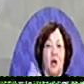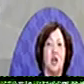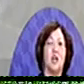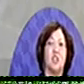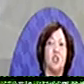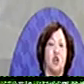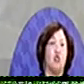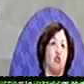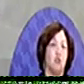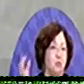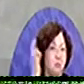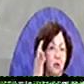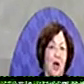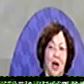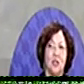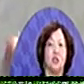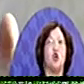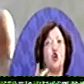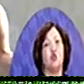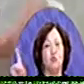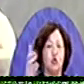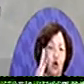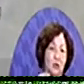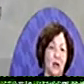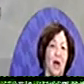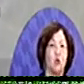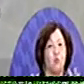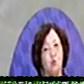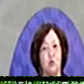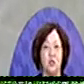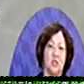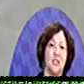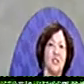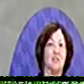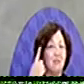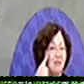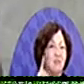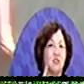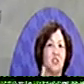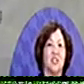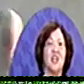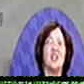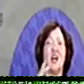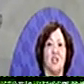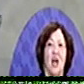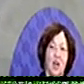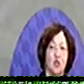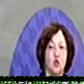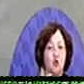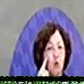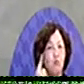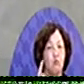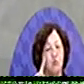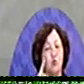Лавл одоо анхны хөгжмийн зохиолч, анхны бүжиг дэглэж болно нэний төрөө авсан. Тэгээд анхны ном зүйч гэдэг юм уу давтагдаагүй. Дараа